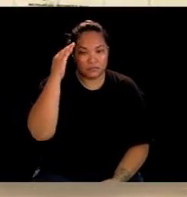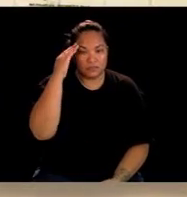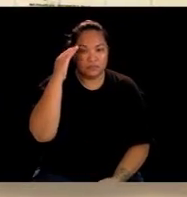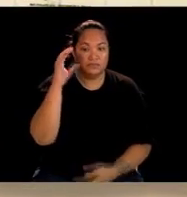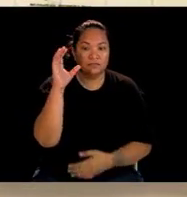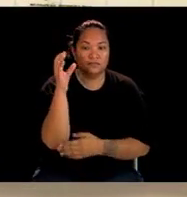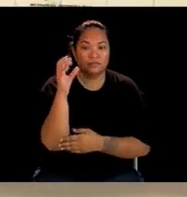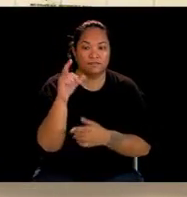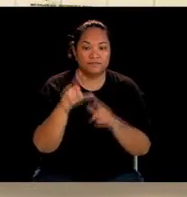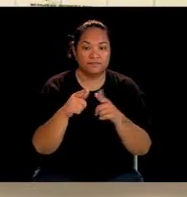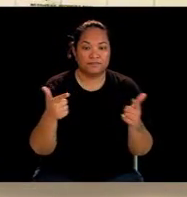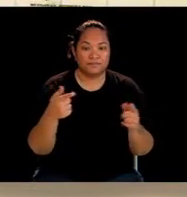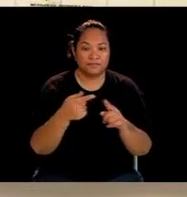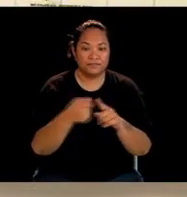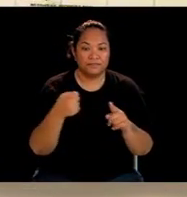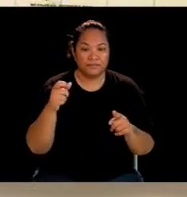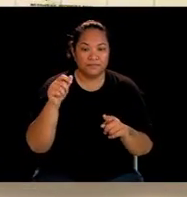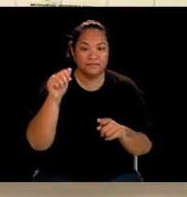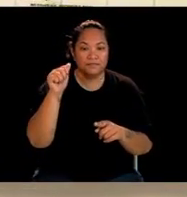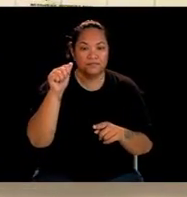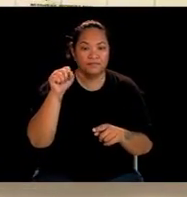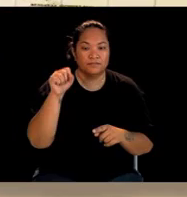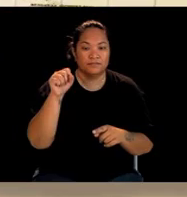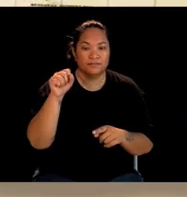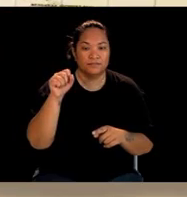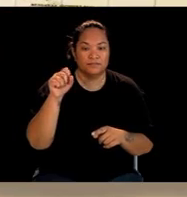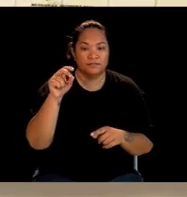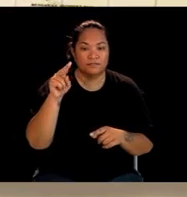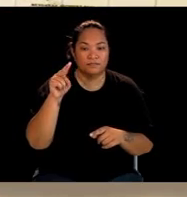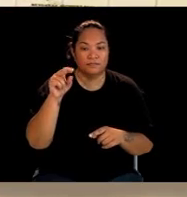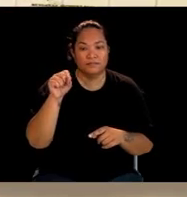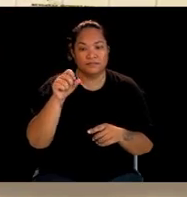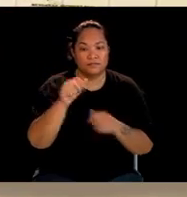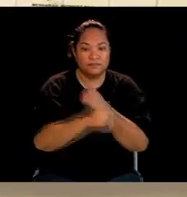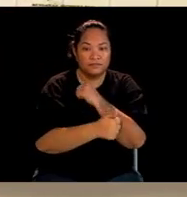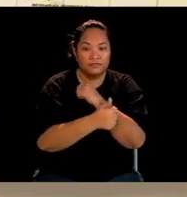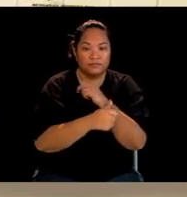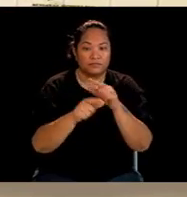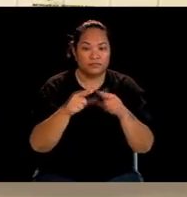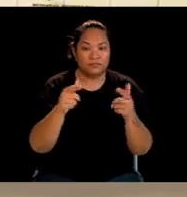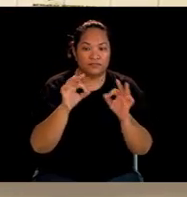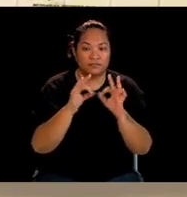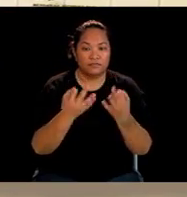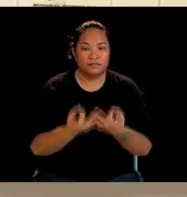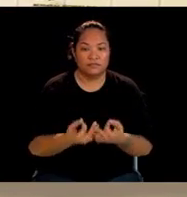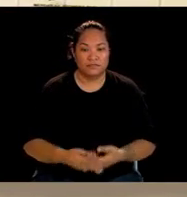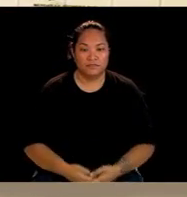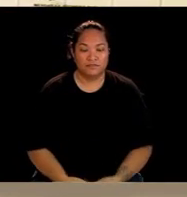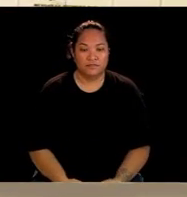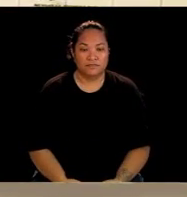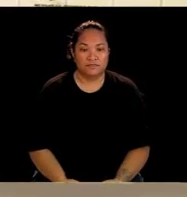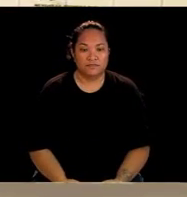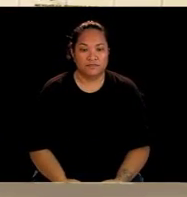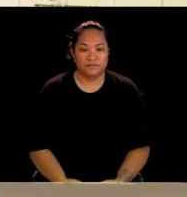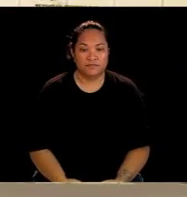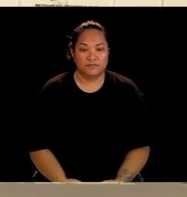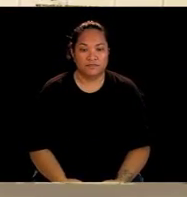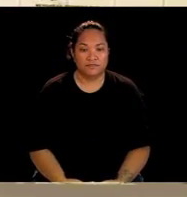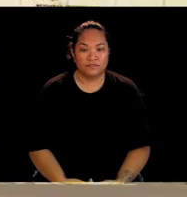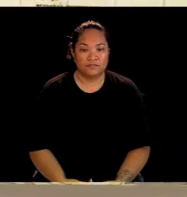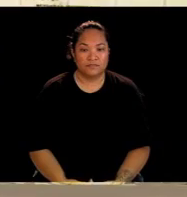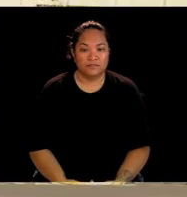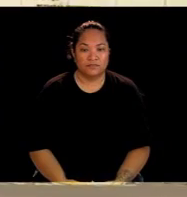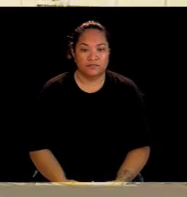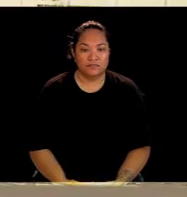Ginin Fino Håya matungo na Fino Håya ginin atagwas-gwas niya Fino Austronesian na tawtaw